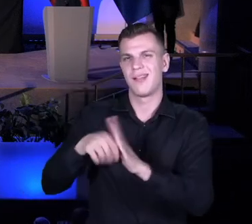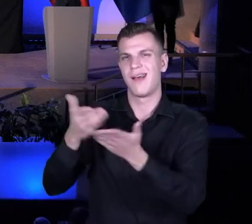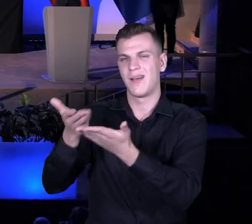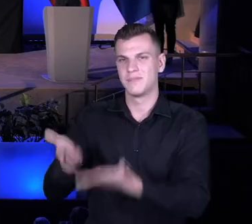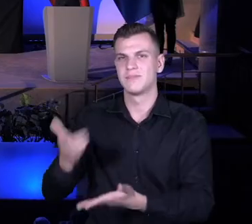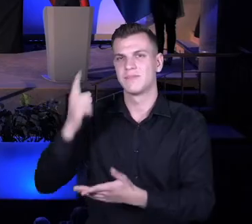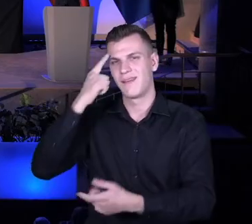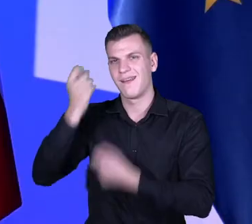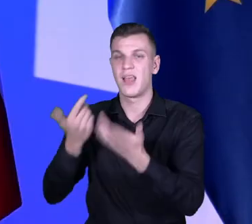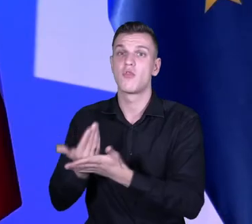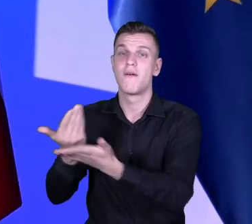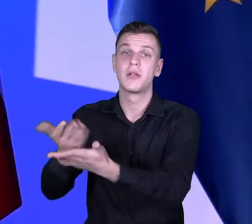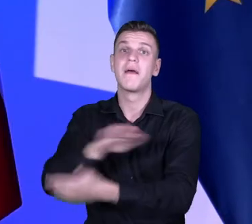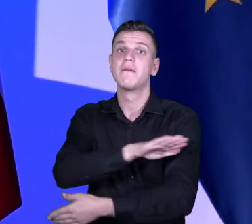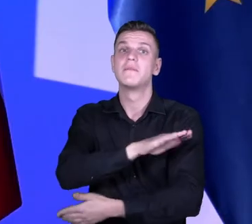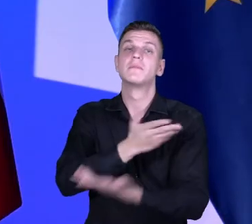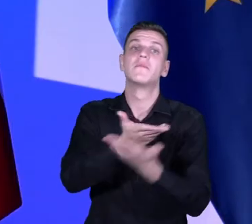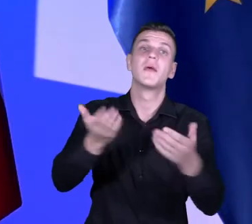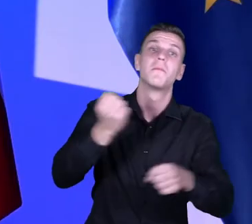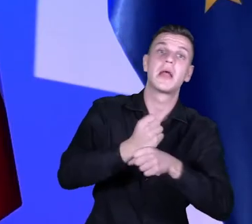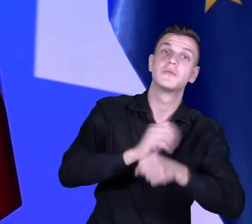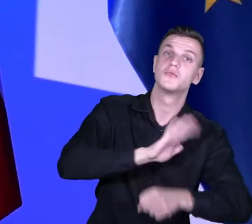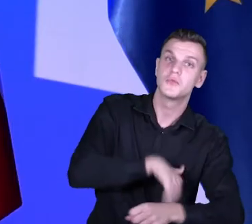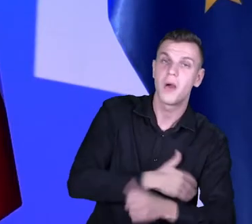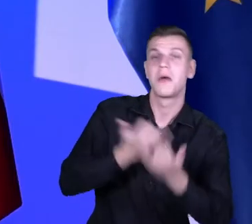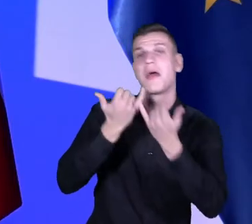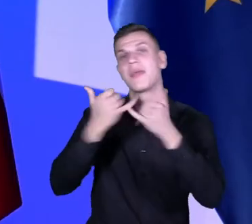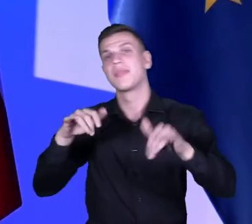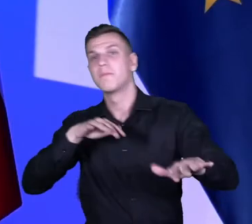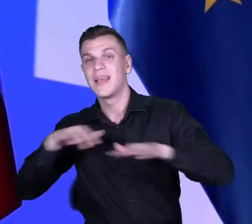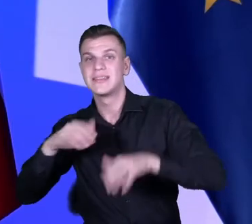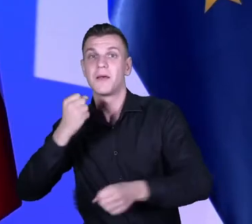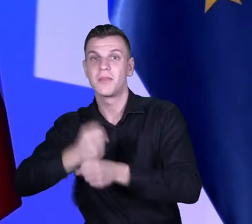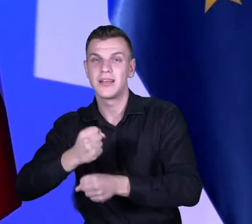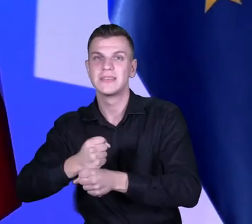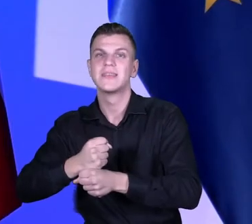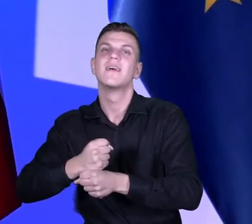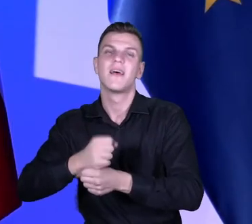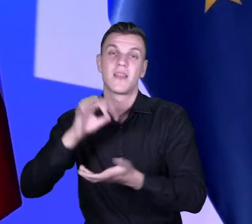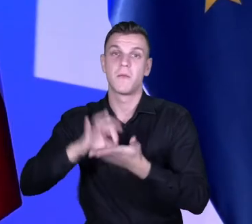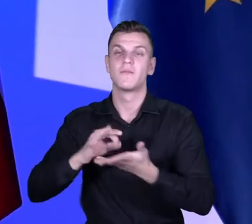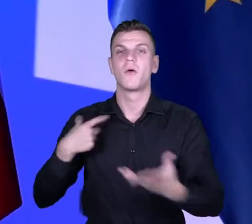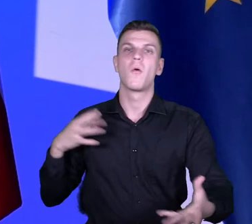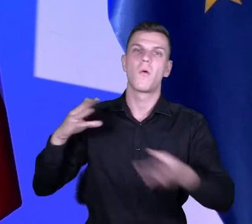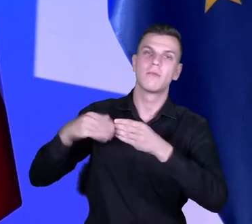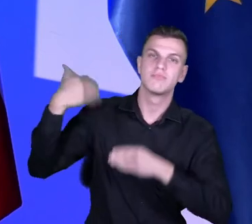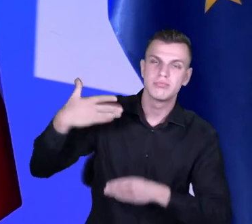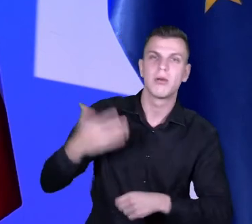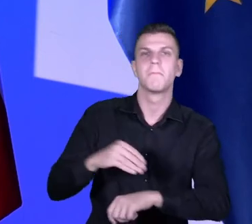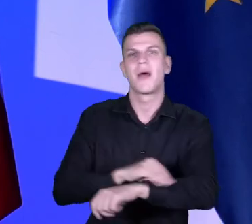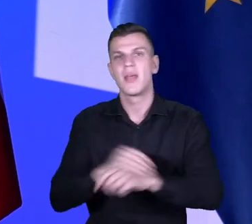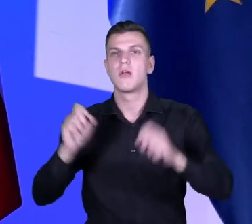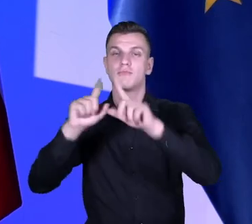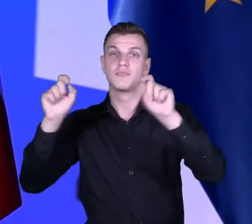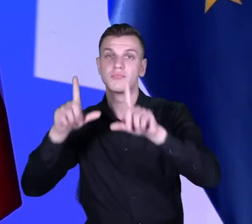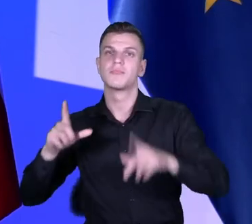Państwo gdziekolwiek nie pracujecie, czy w szkołach, czy w innych instytucjach, będziecie mogli z tych materiałów i z tego dorobku Szkoły dla